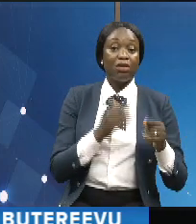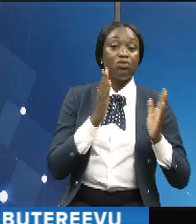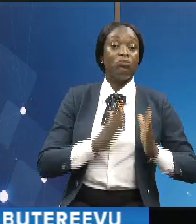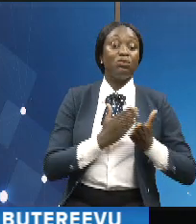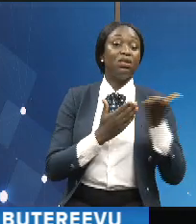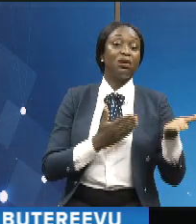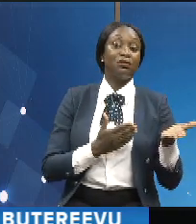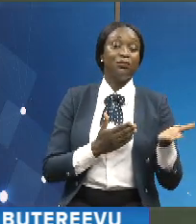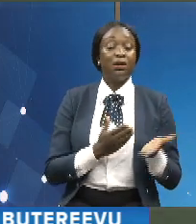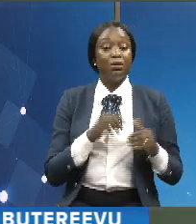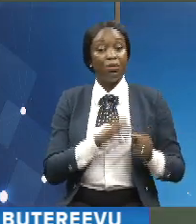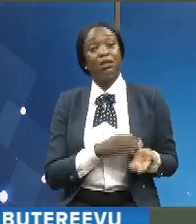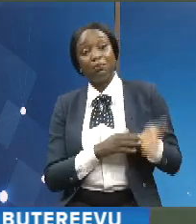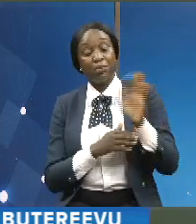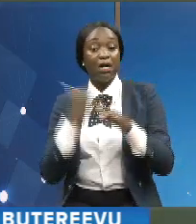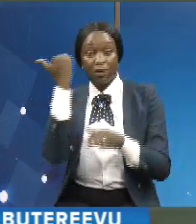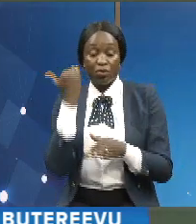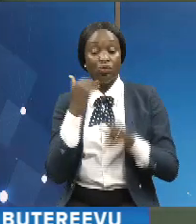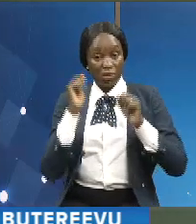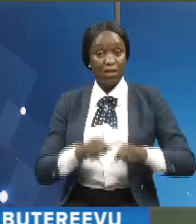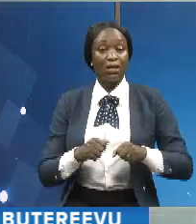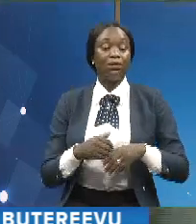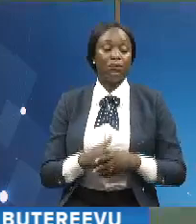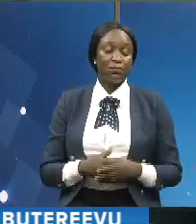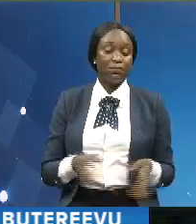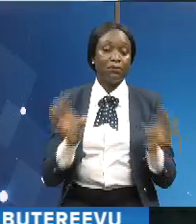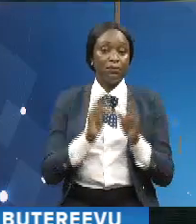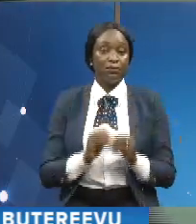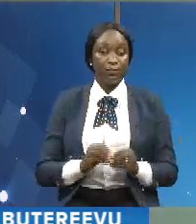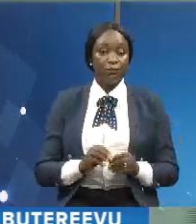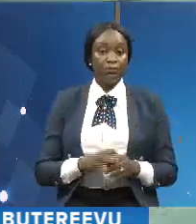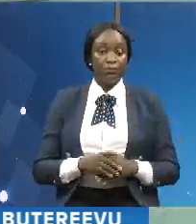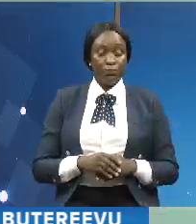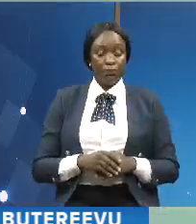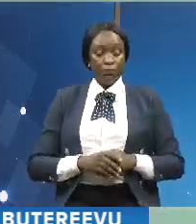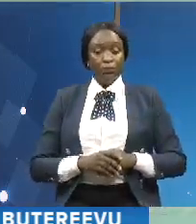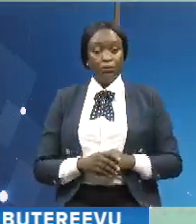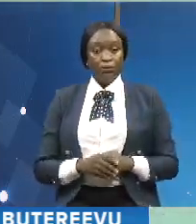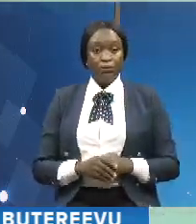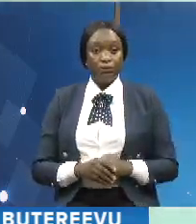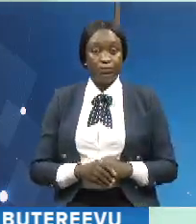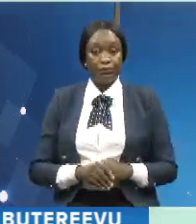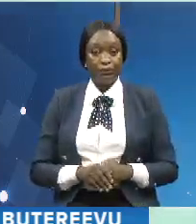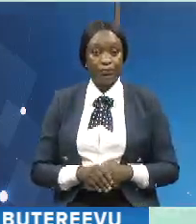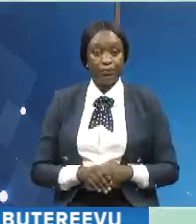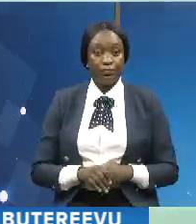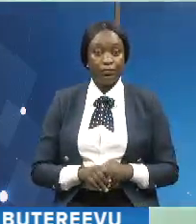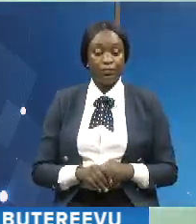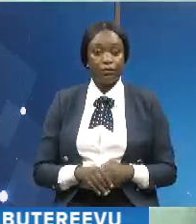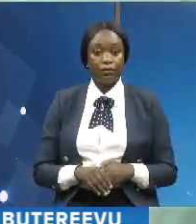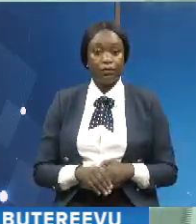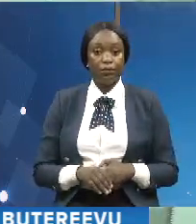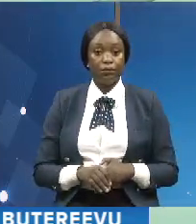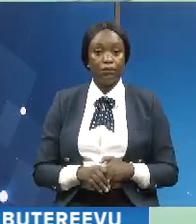eddembe okuddayo okwekubira enduulu mu kkooti eno. Mark Jackson Kasule, BBS Telefaina, agesigika.